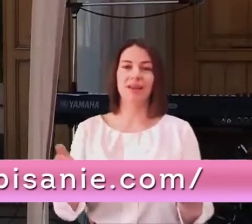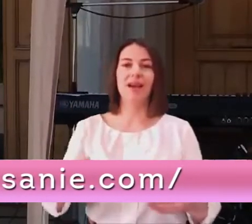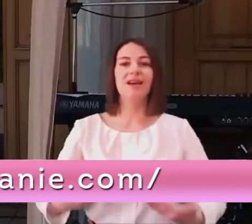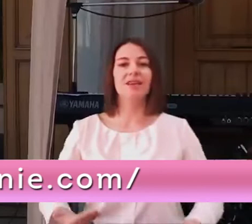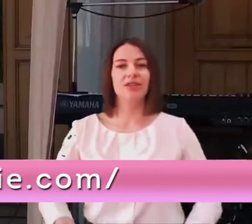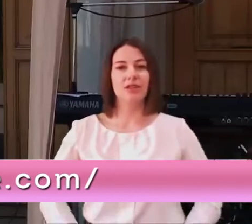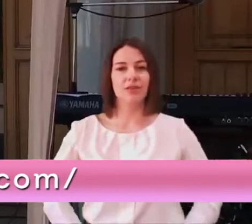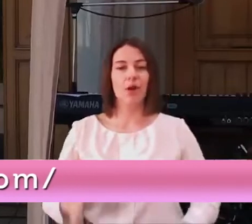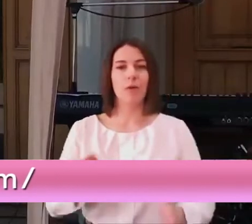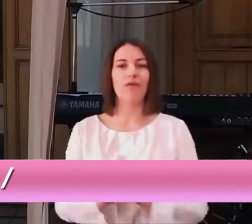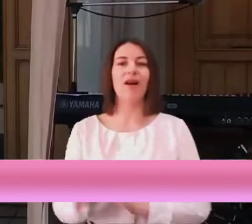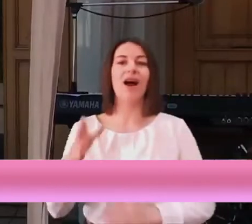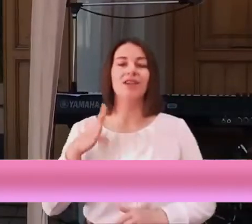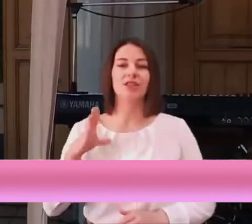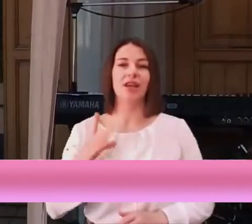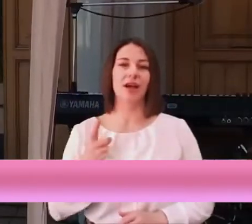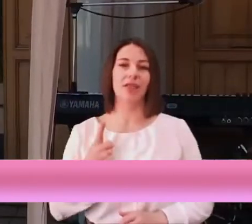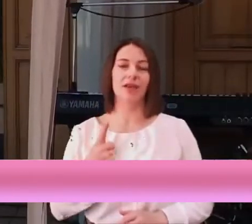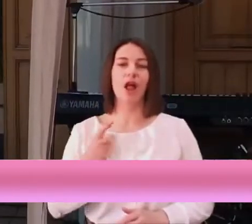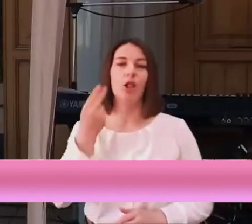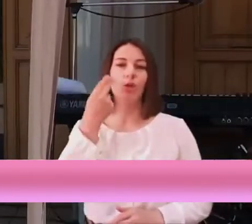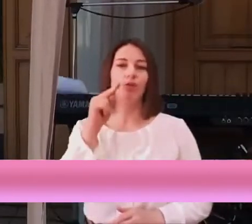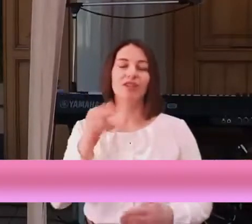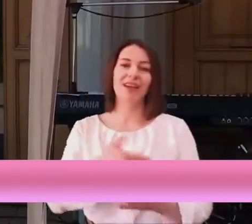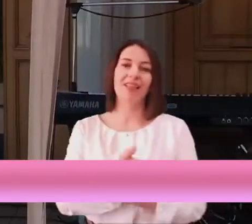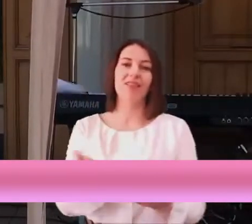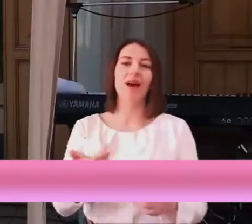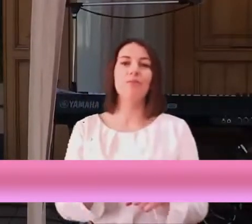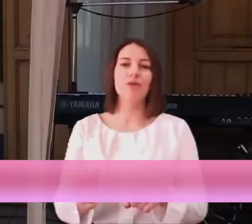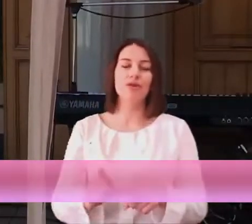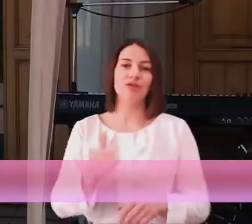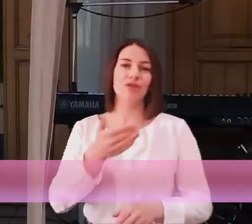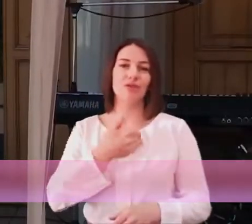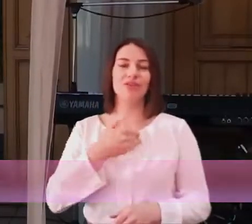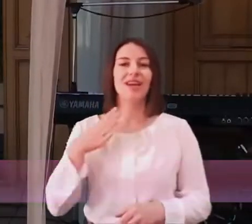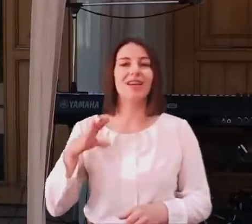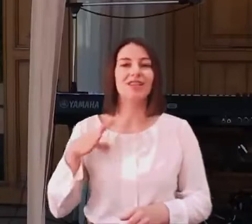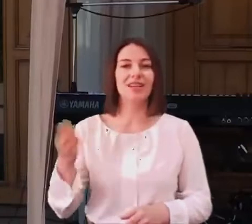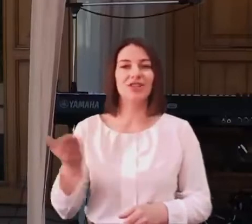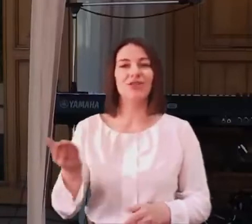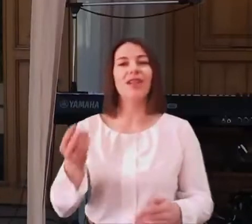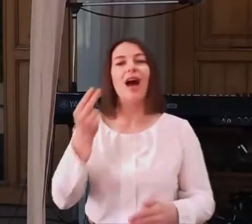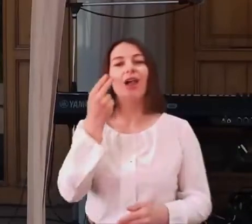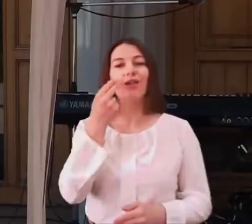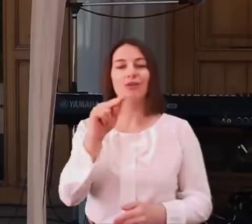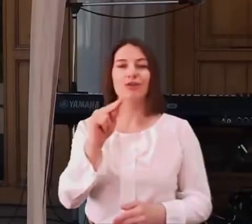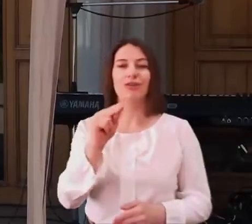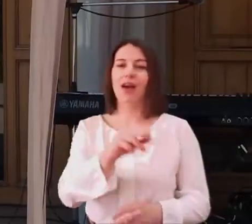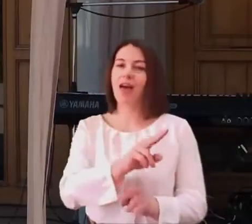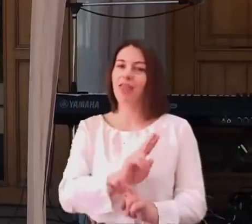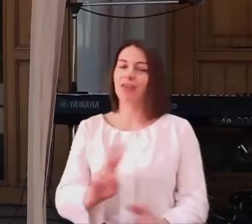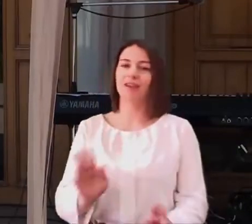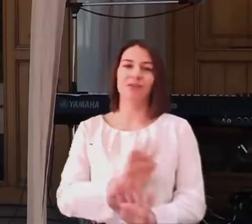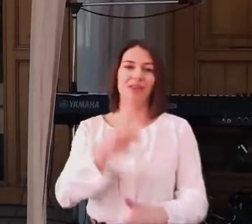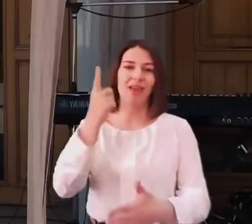живем в ожиданиях лучшего. Нам очень хочется ожидать именно этого, чего-то лучшего. Никто не надеется